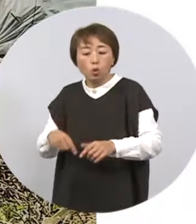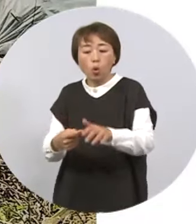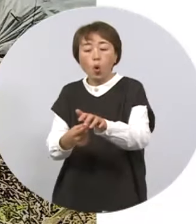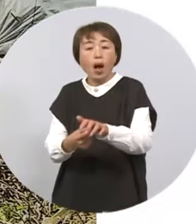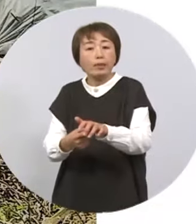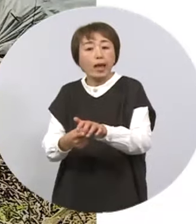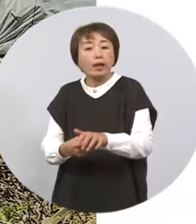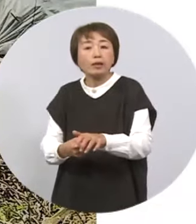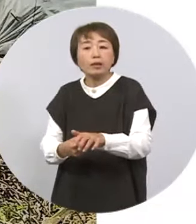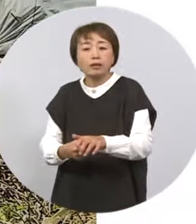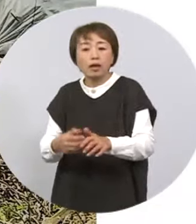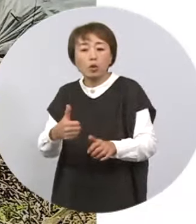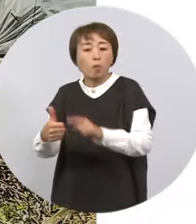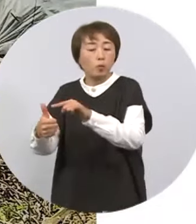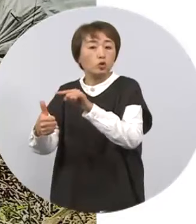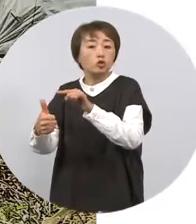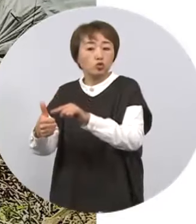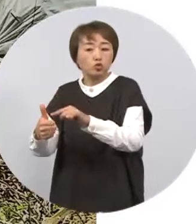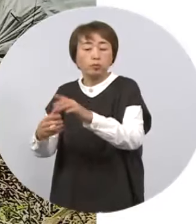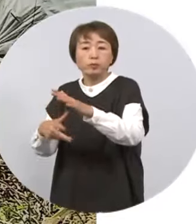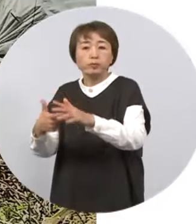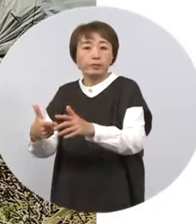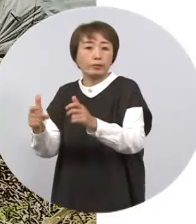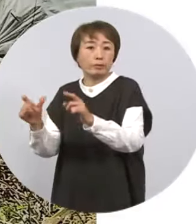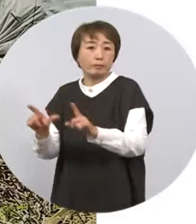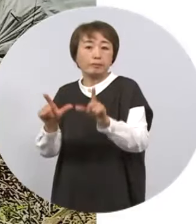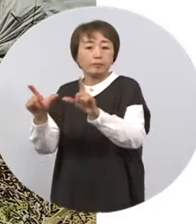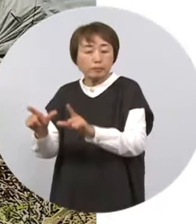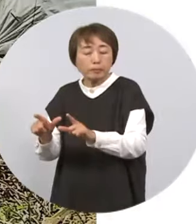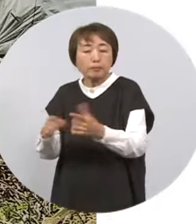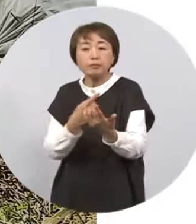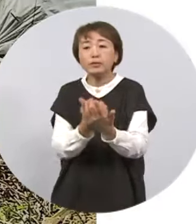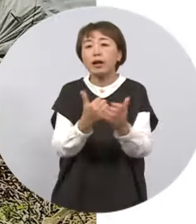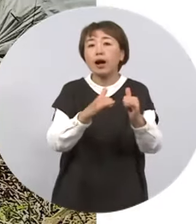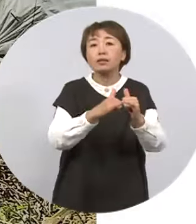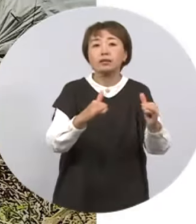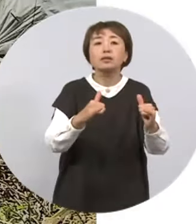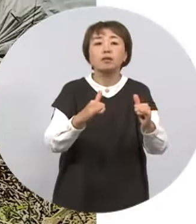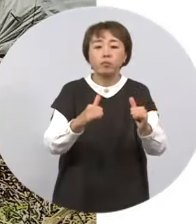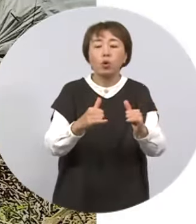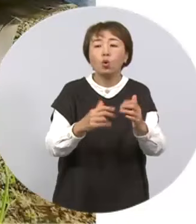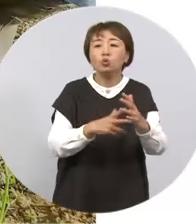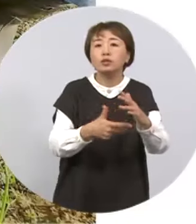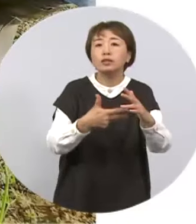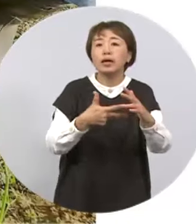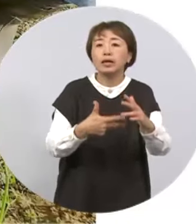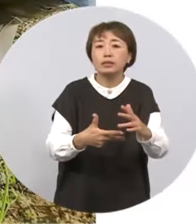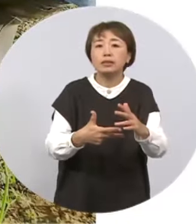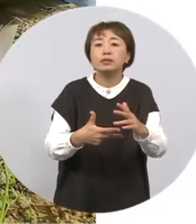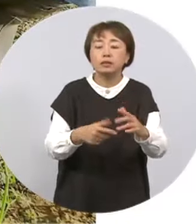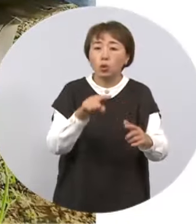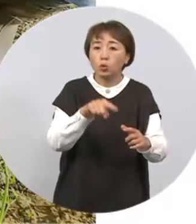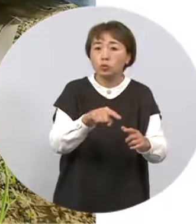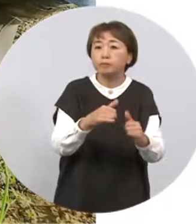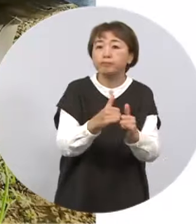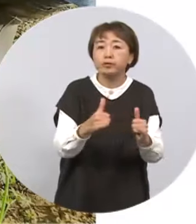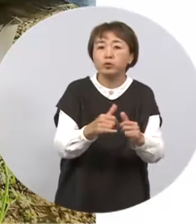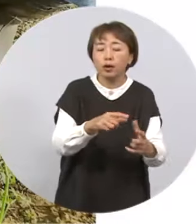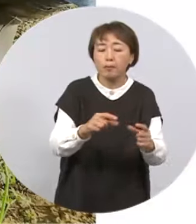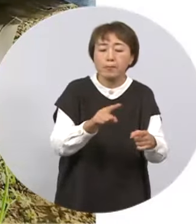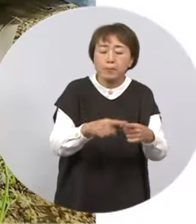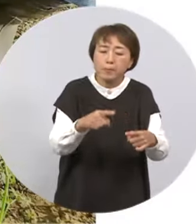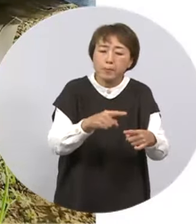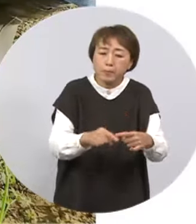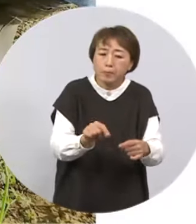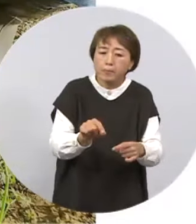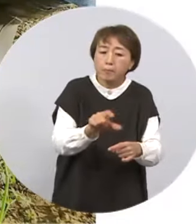を貸していただいている方も藤沢の方ですし、参加いただいている方も藤沢の方が徐々にですけど増えていくので、徐々